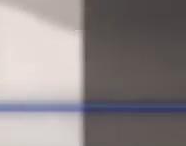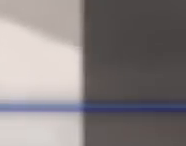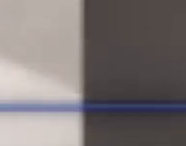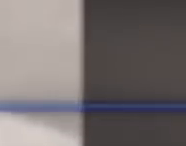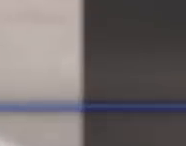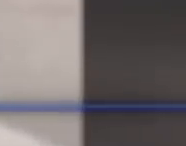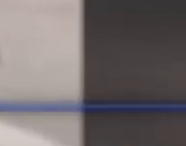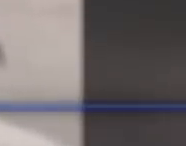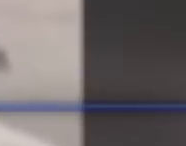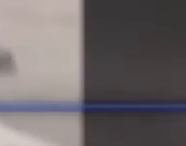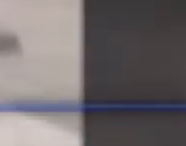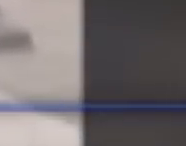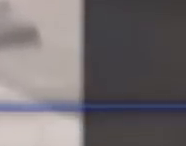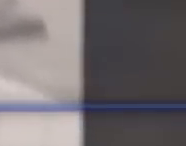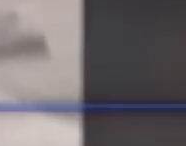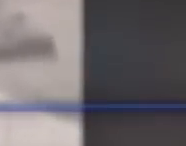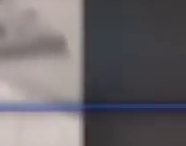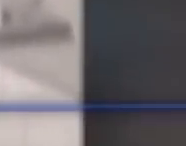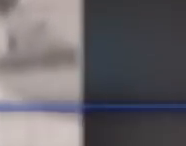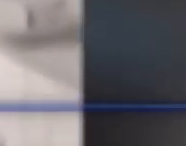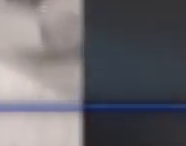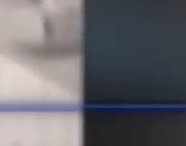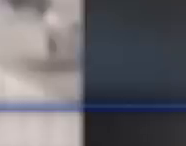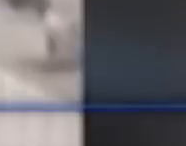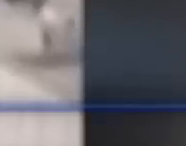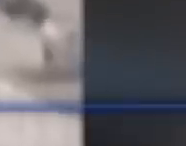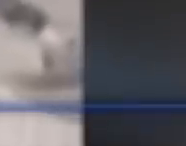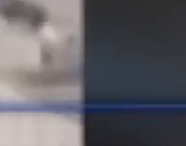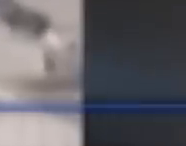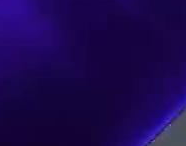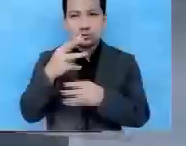sa China, mga pasyente nagtalunan sa bintana.